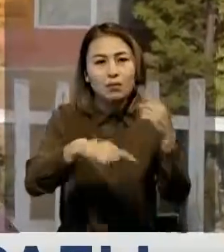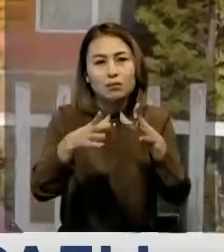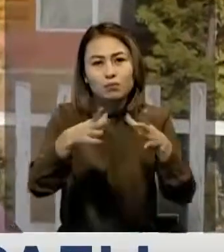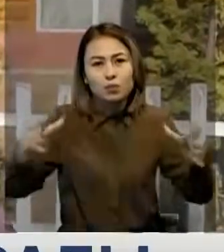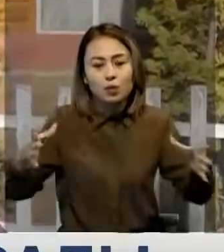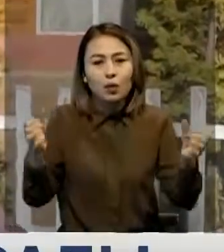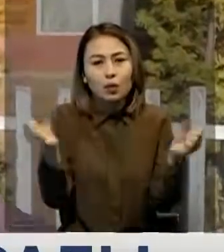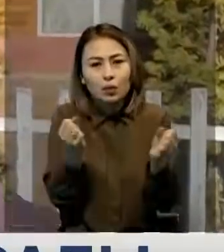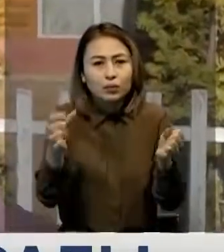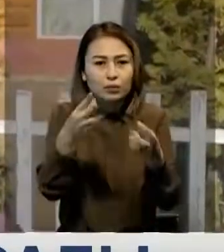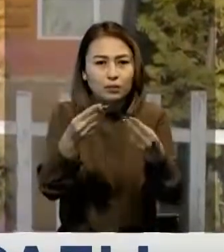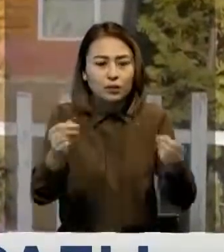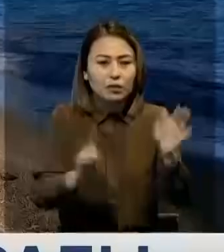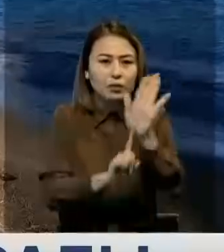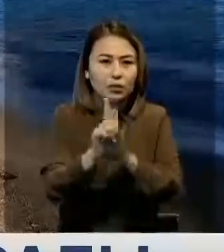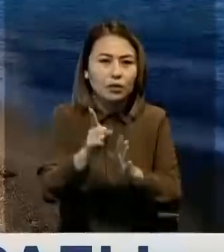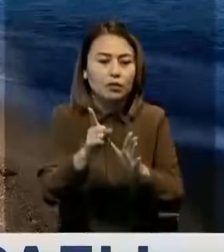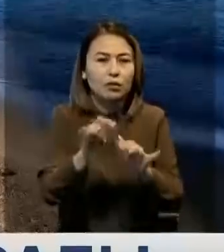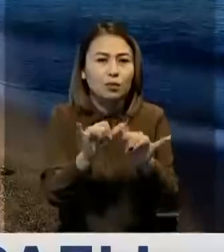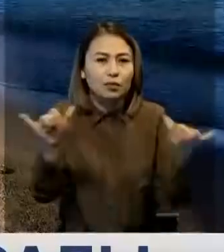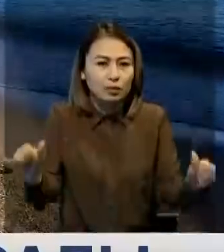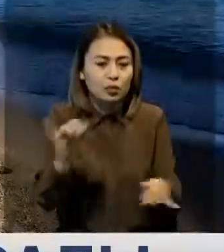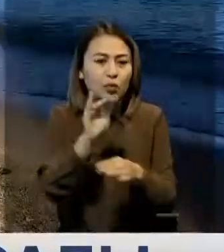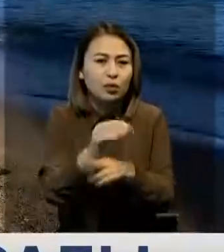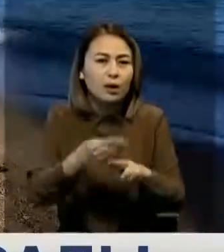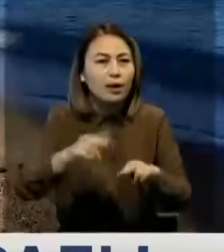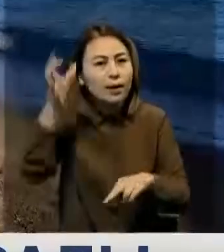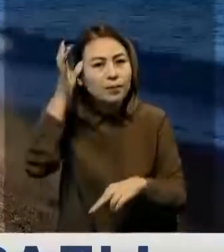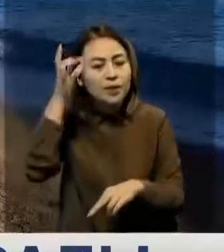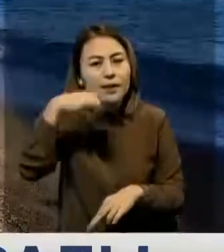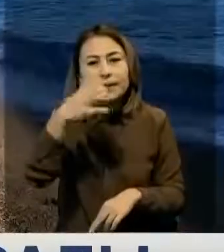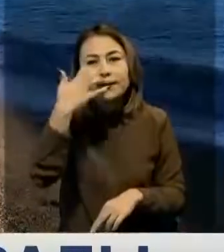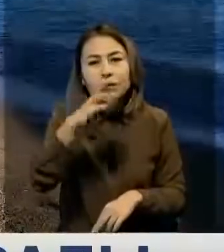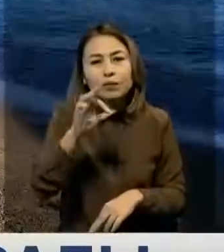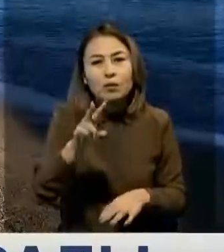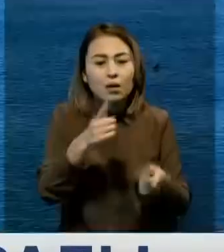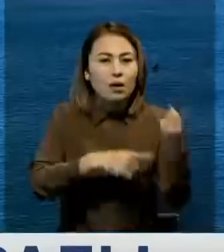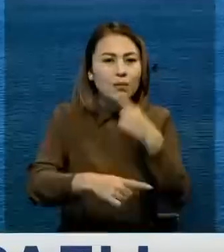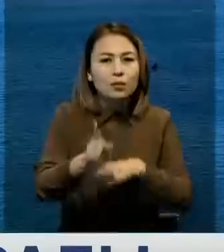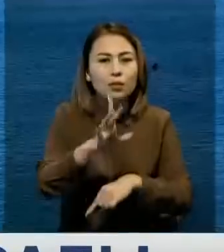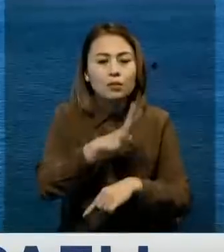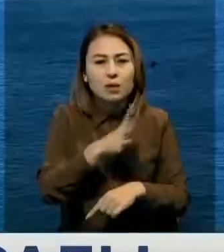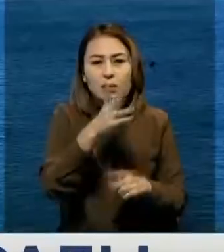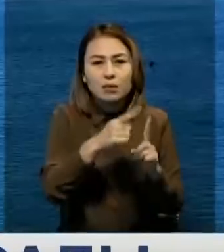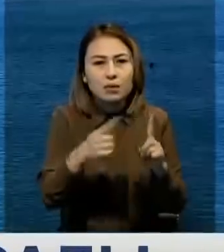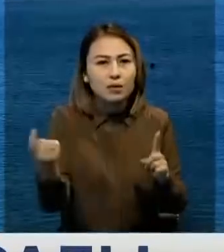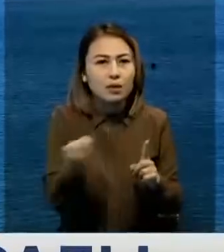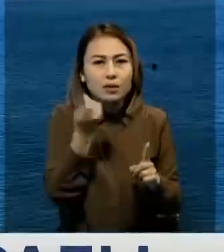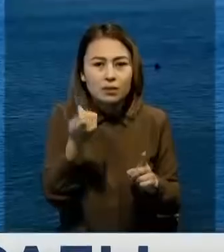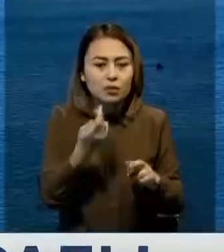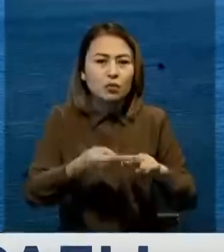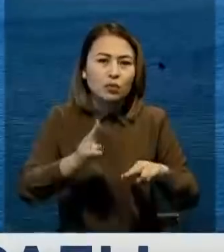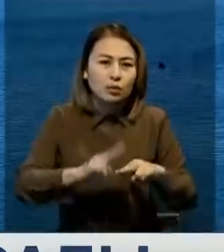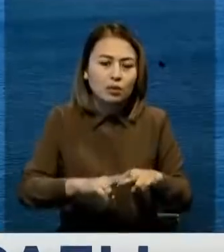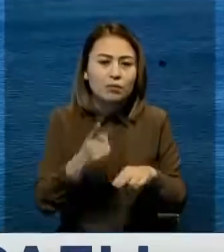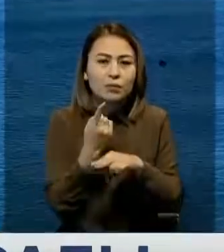мен мұздықтар еріп көлге құя бастайды. Қалай болғанда да ғалымдар ыстық көлдің бұрынғы қалпына келу үшін бір маусымның жеткіліксіз екенін айтады. Ол